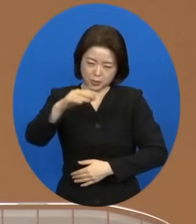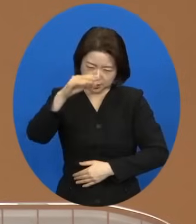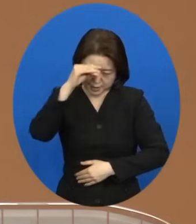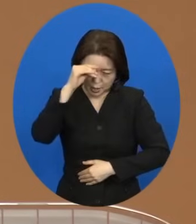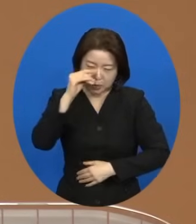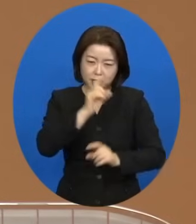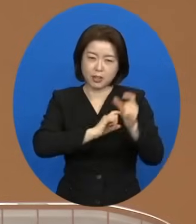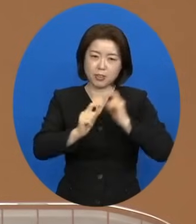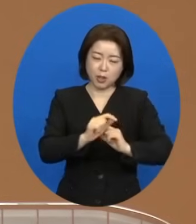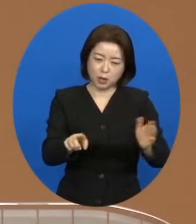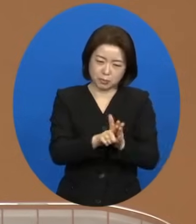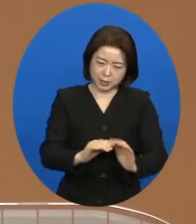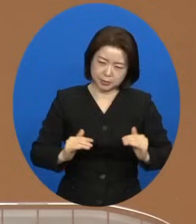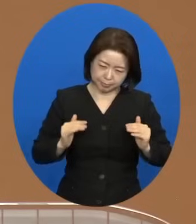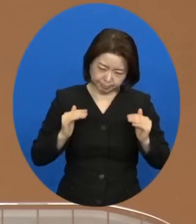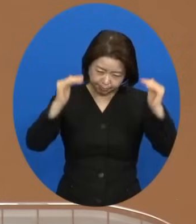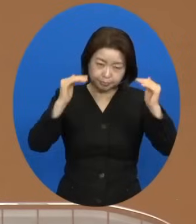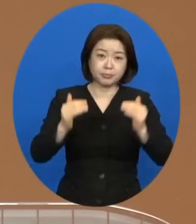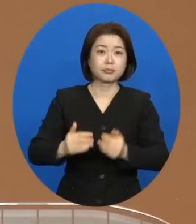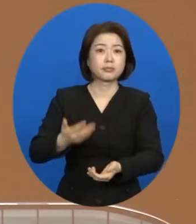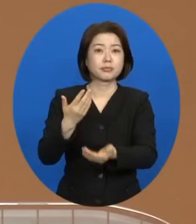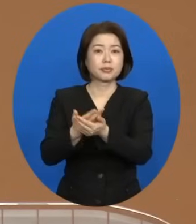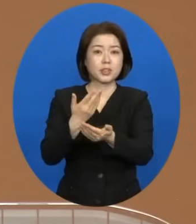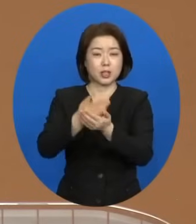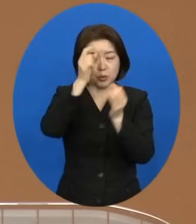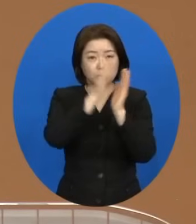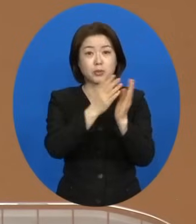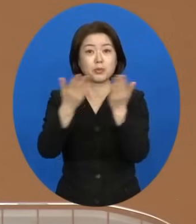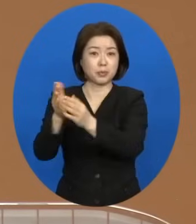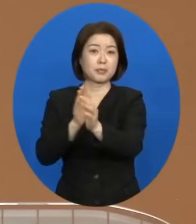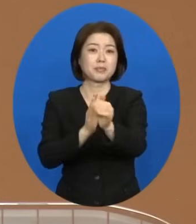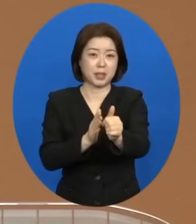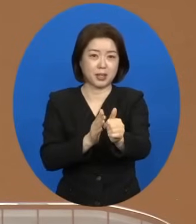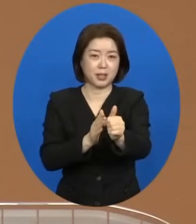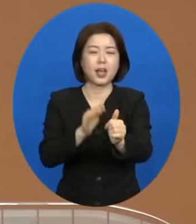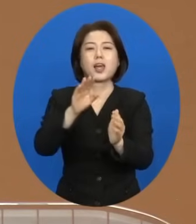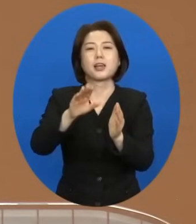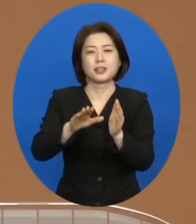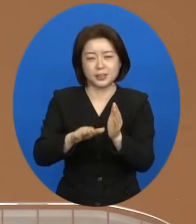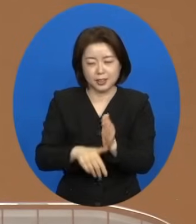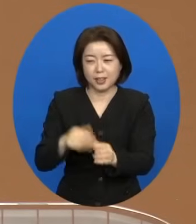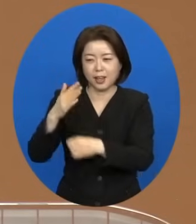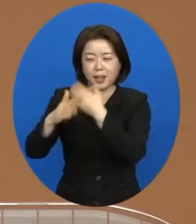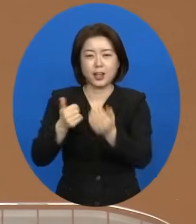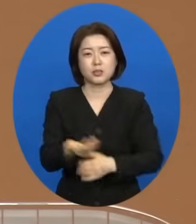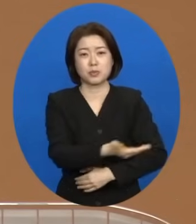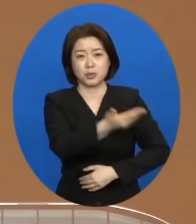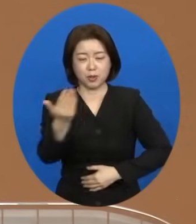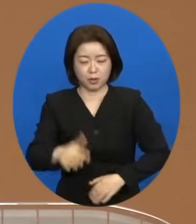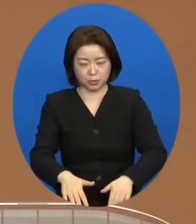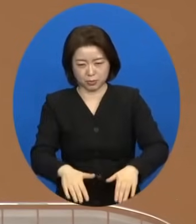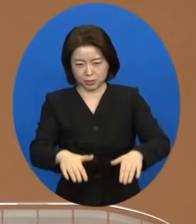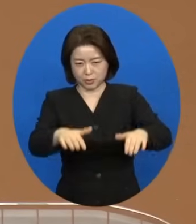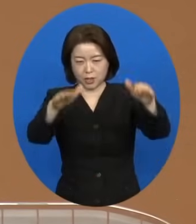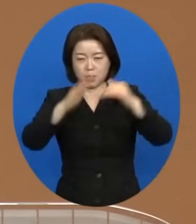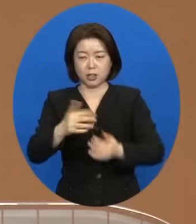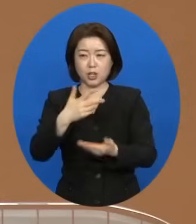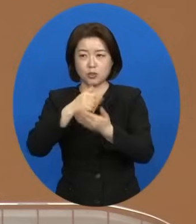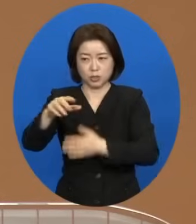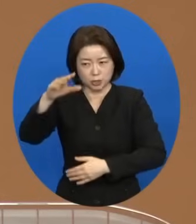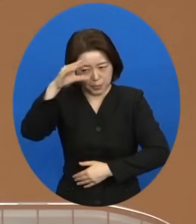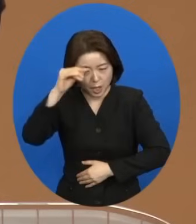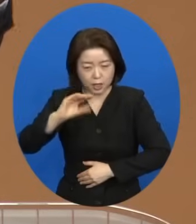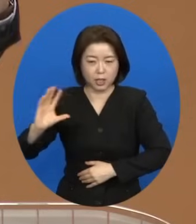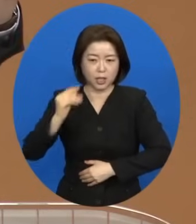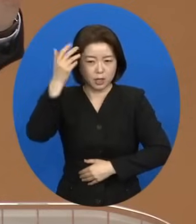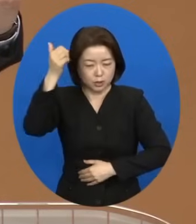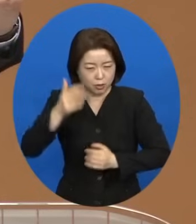성숙하게 해주십시오 그렇게 기도하시길 바랍니다 그 때 하나님께서 여러분들을 자하게 하시고 주님을 닮아가게 하시고 성령을